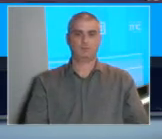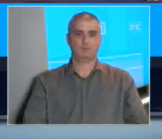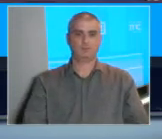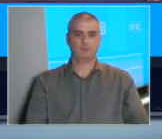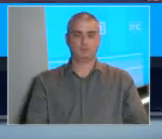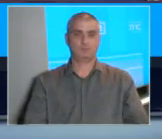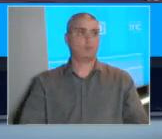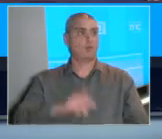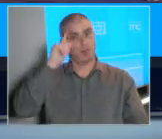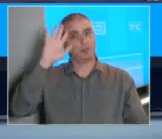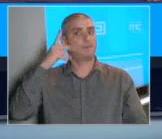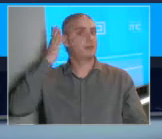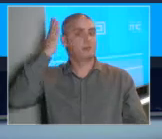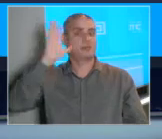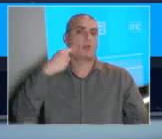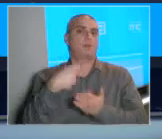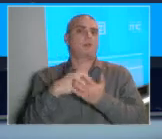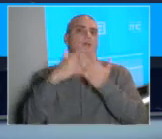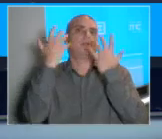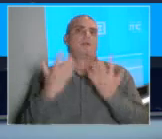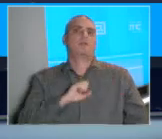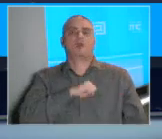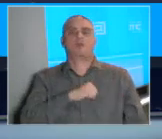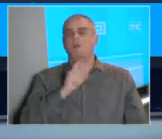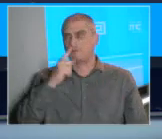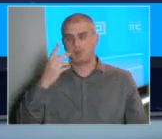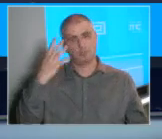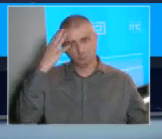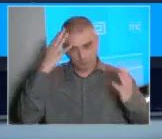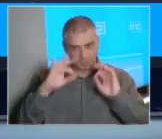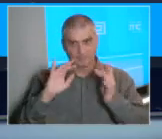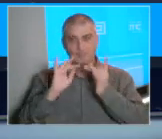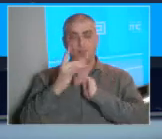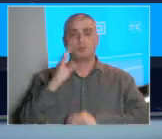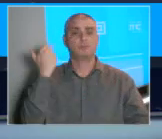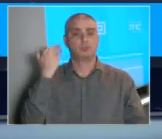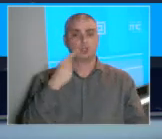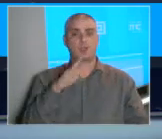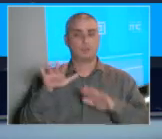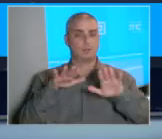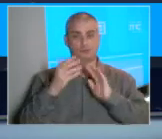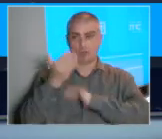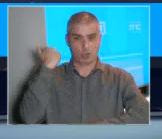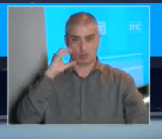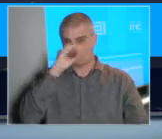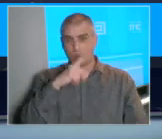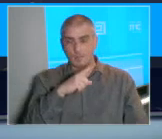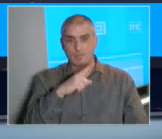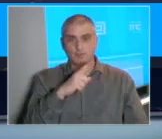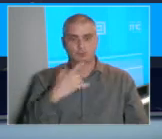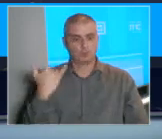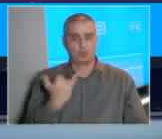מה יהיה בעתיד, נכון, אולי המחיר אבל, יהיה כל כך כואב. אבל מעריכים את זה, בניגוד למה שהיה בממשל הקודם,